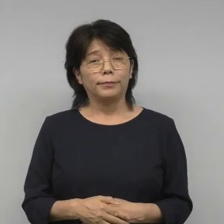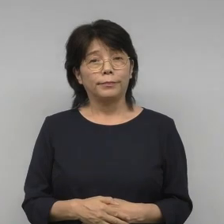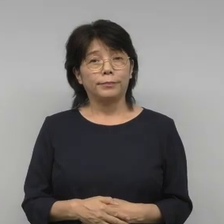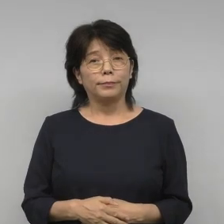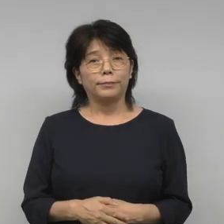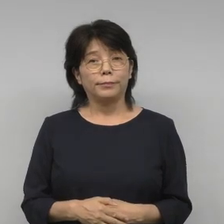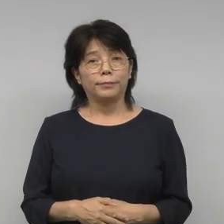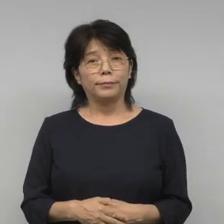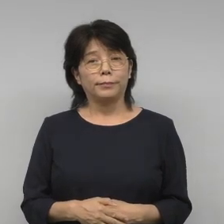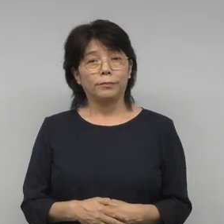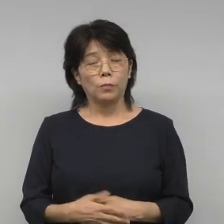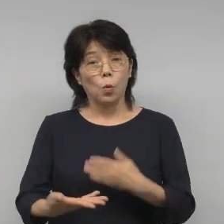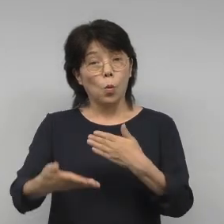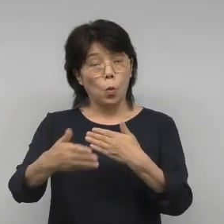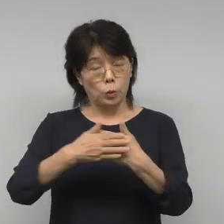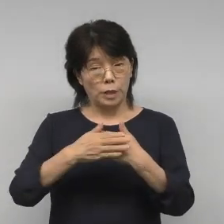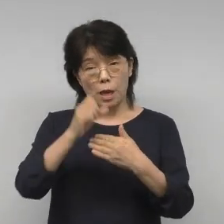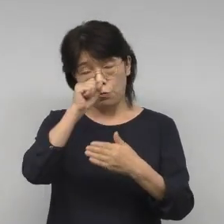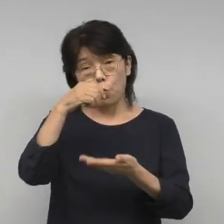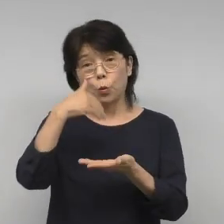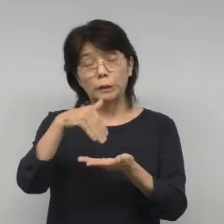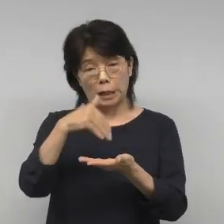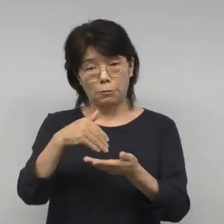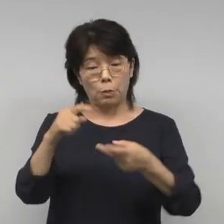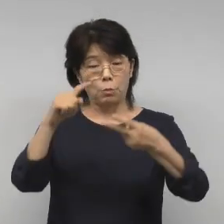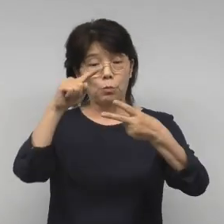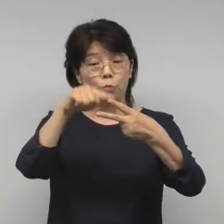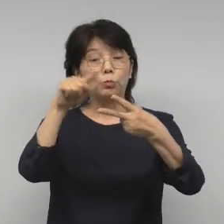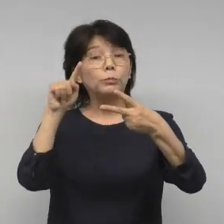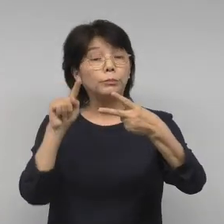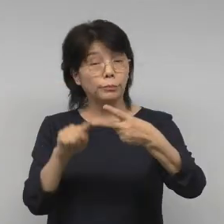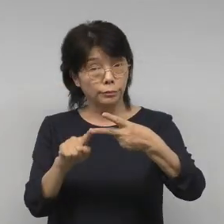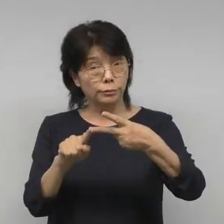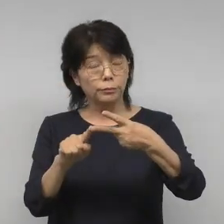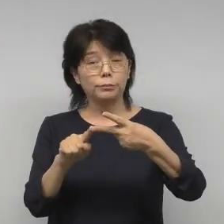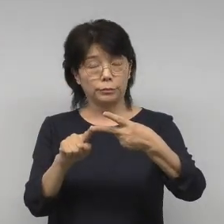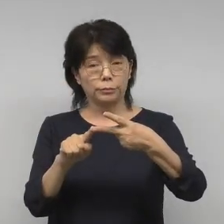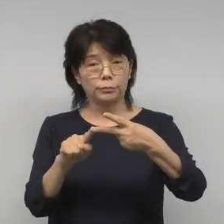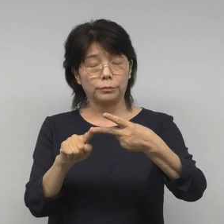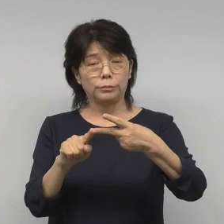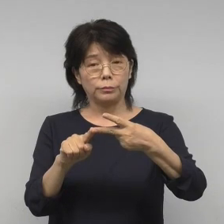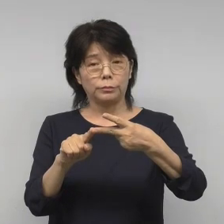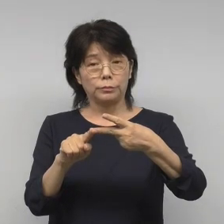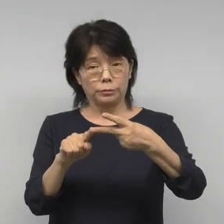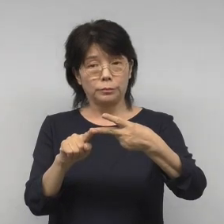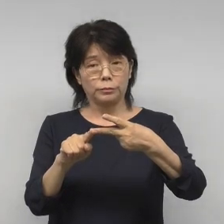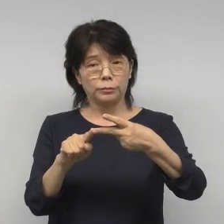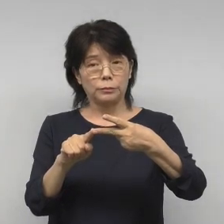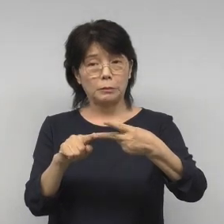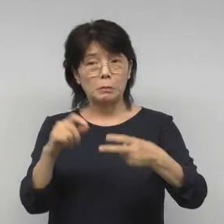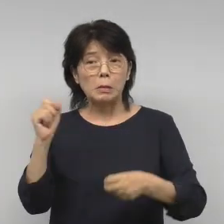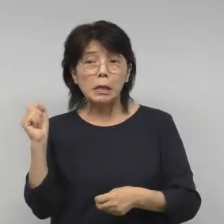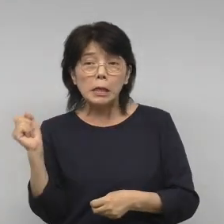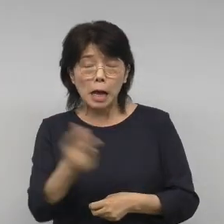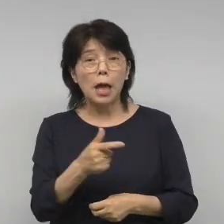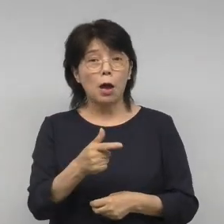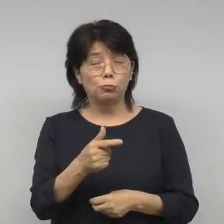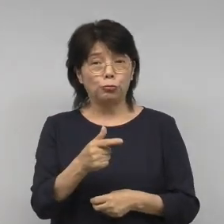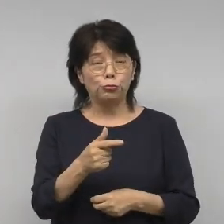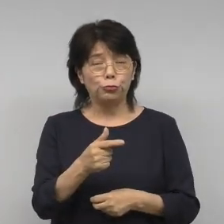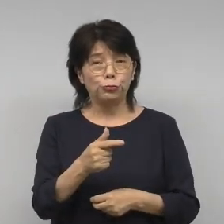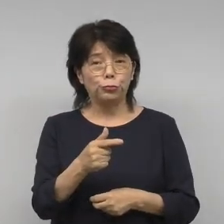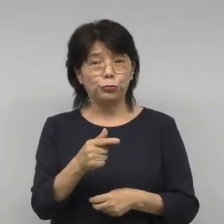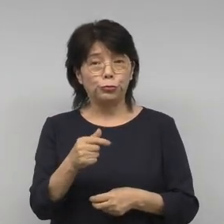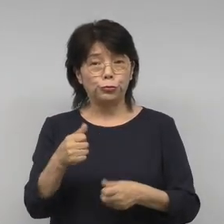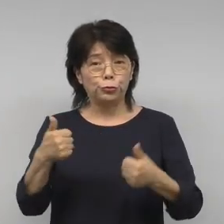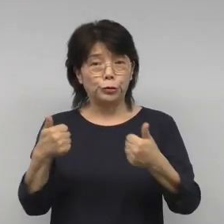で、この補正予算は、2本立てになっておりまして、いわゆる、選議というんですが、早期に